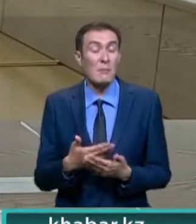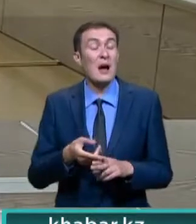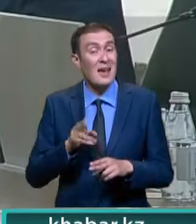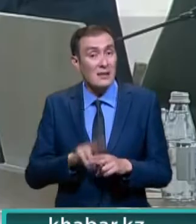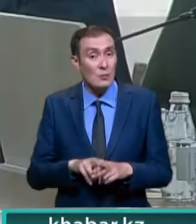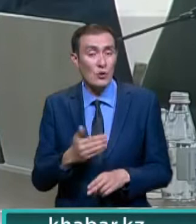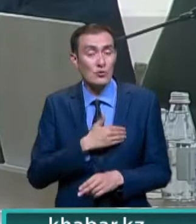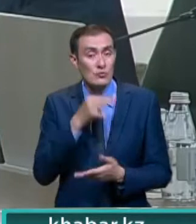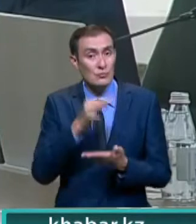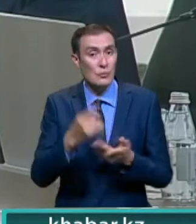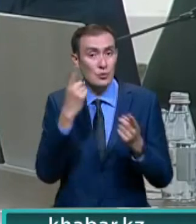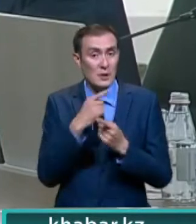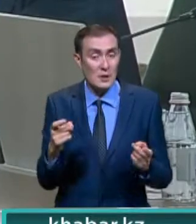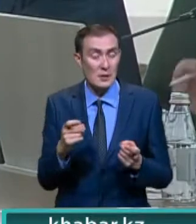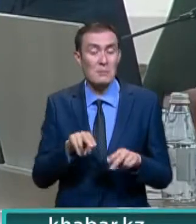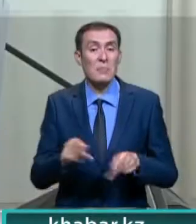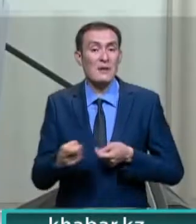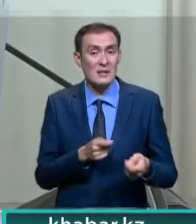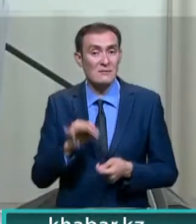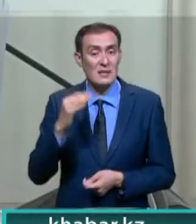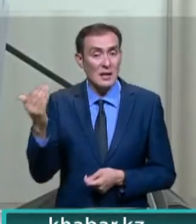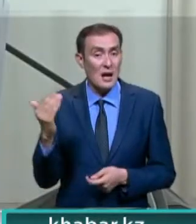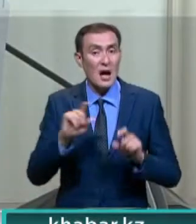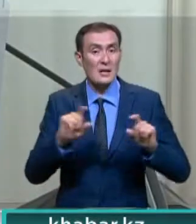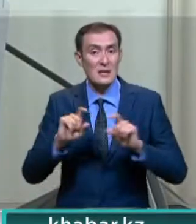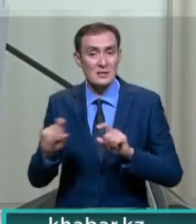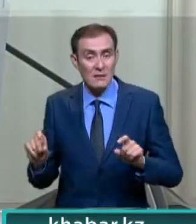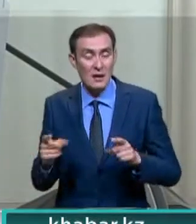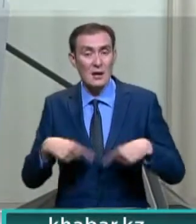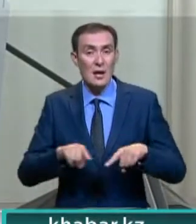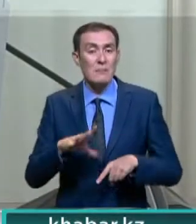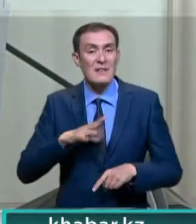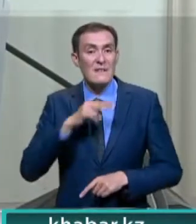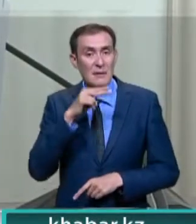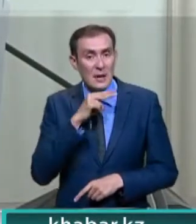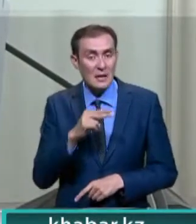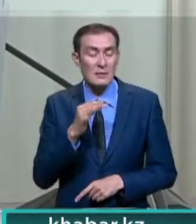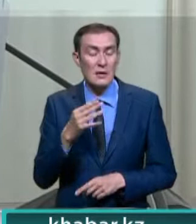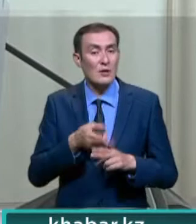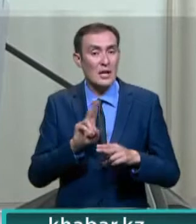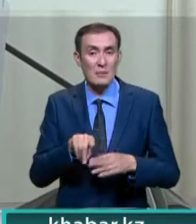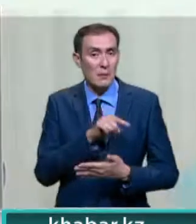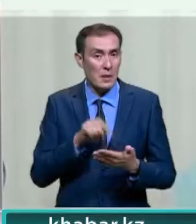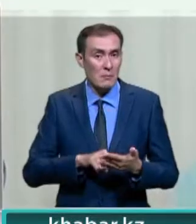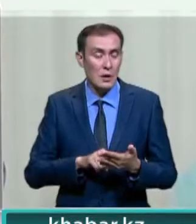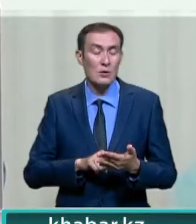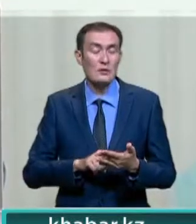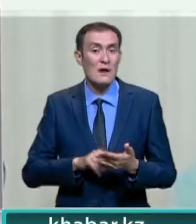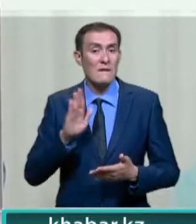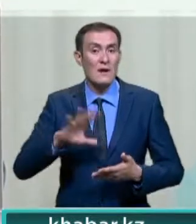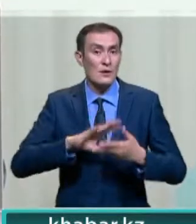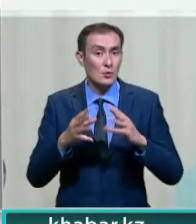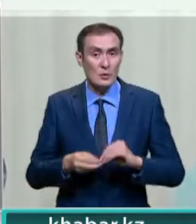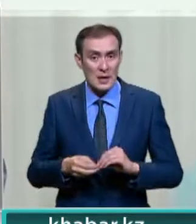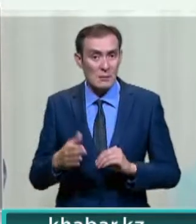бы очень серьезно предупредить и правительство, и соответствующие агентства внимательно подумать и над этой проблемой, потому что мы в конце концов